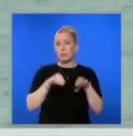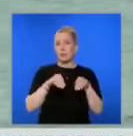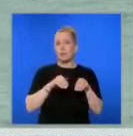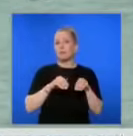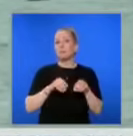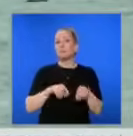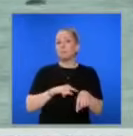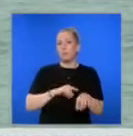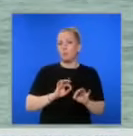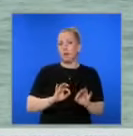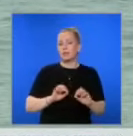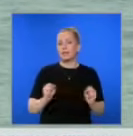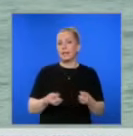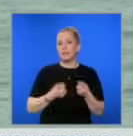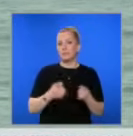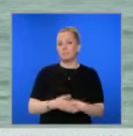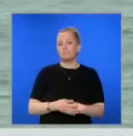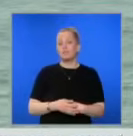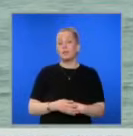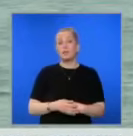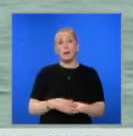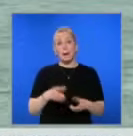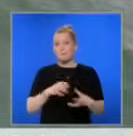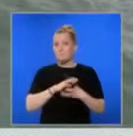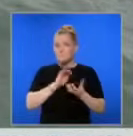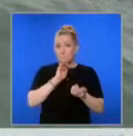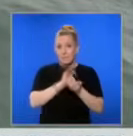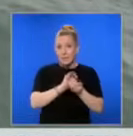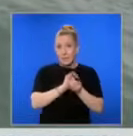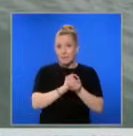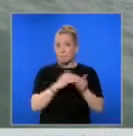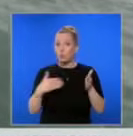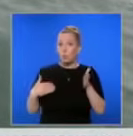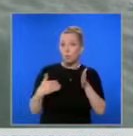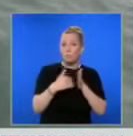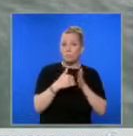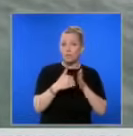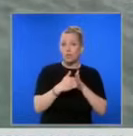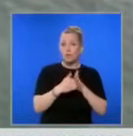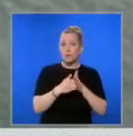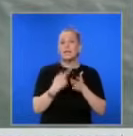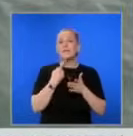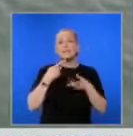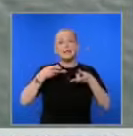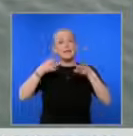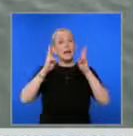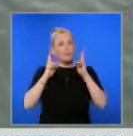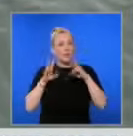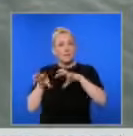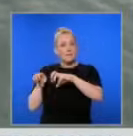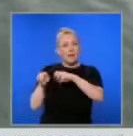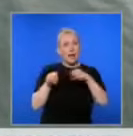почти мигновено действие. Заради близостта на мината до брега е взето решение тя да бъде провлачена навътре в морето и да бъде